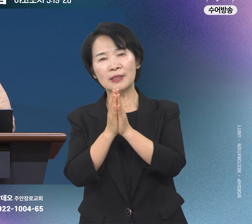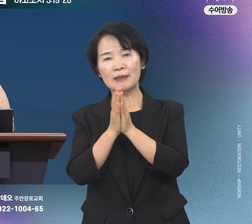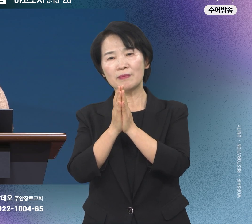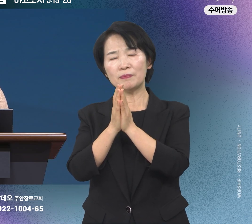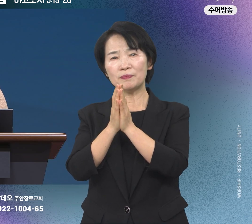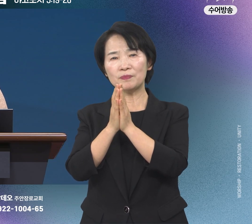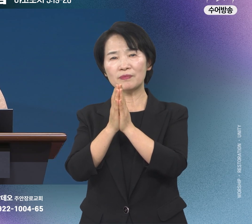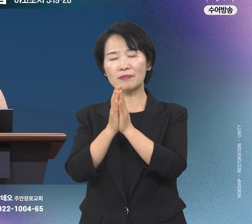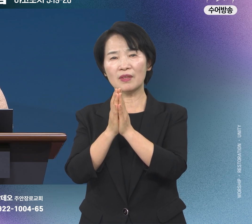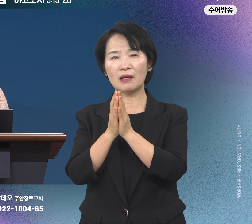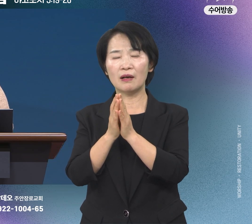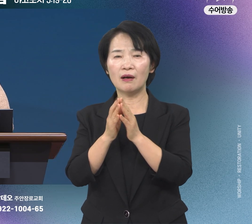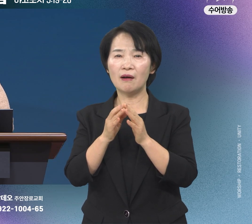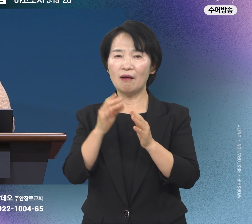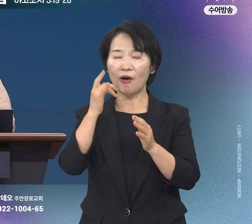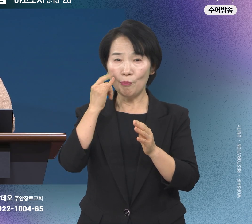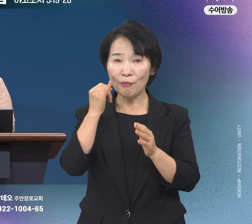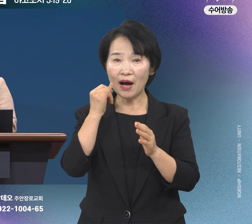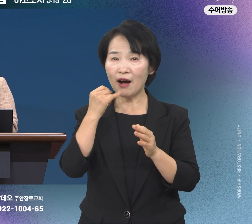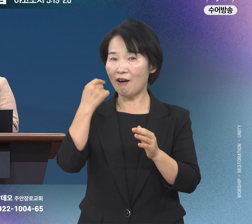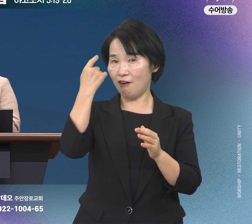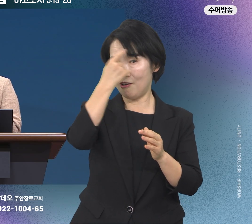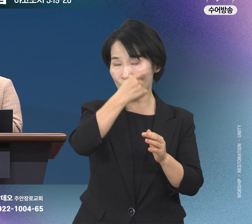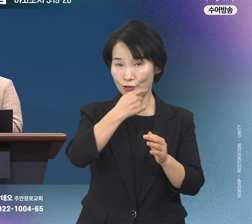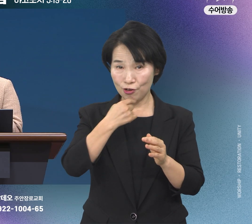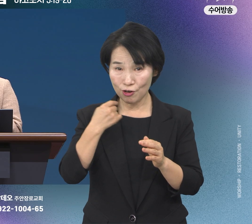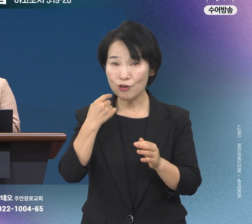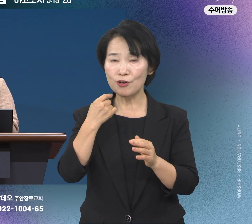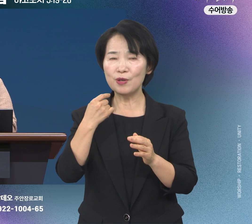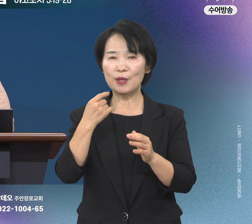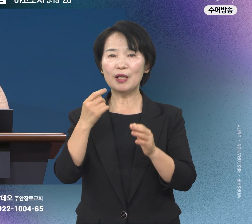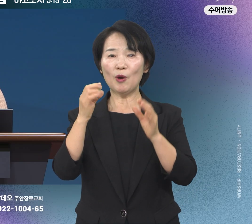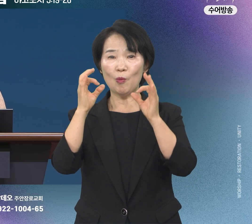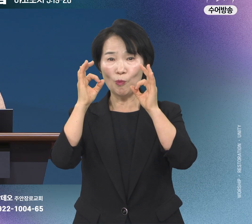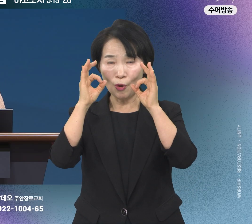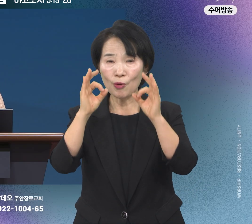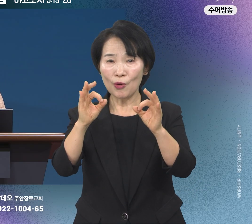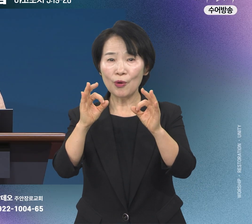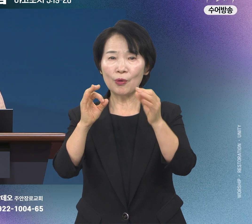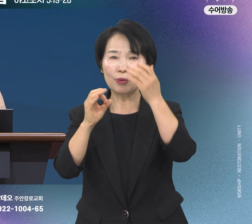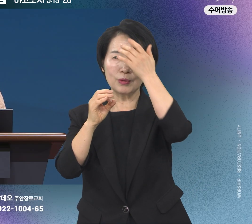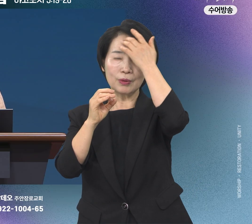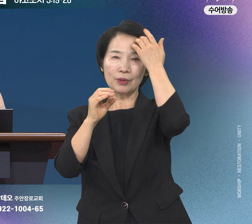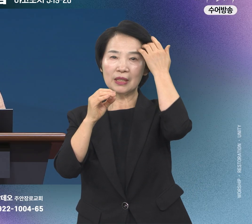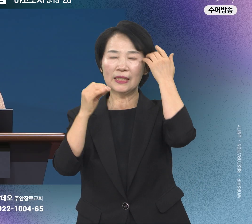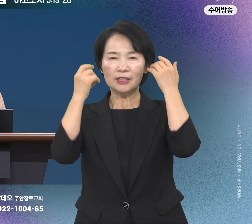상했던 엄마 얼굴을 보면서 다시 정신 차려야겠다고 생각한 것은